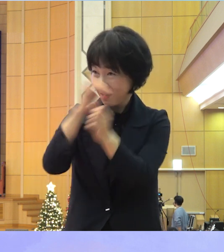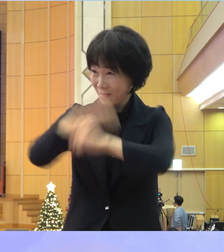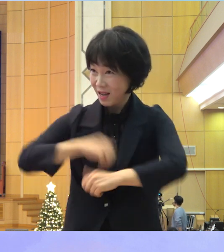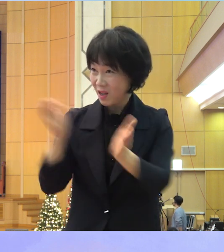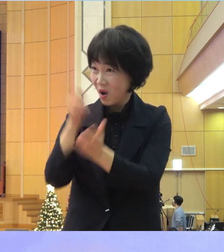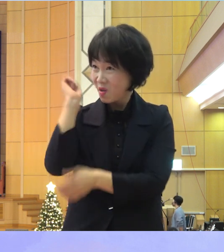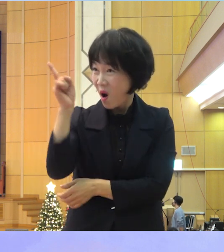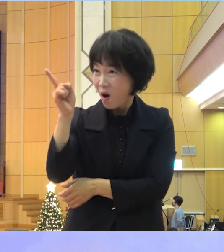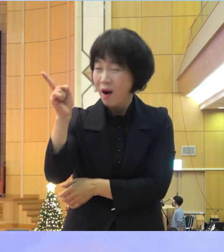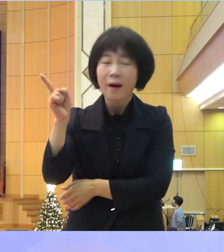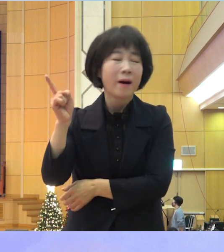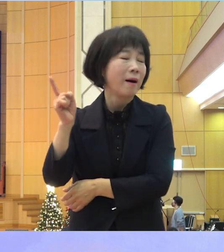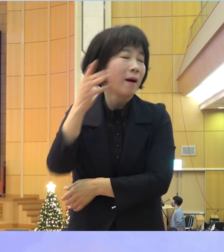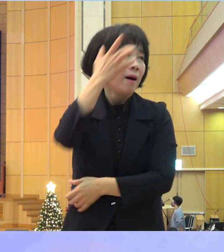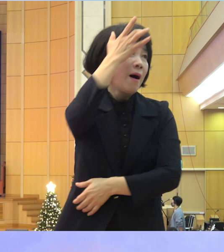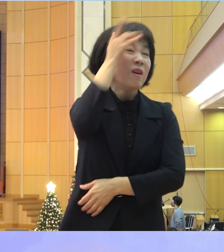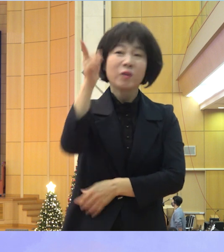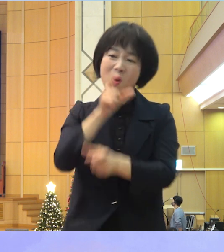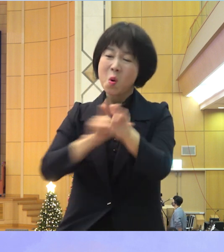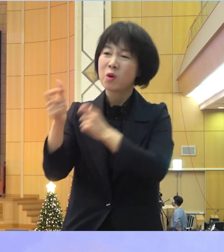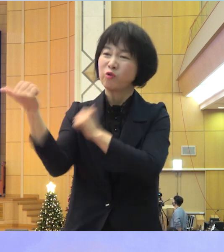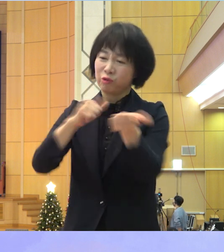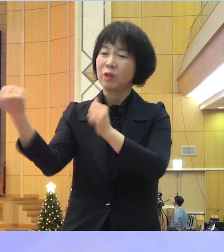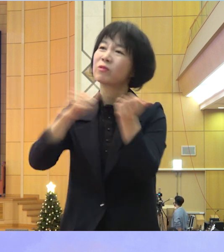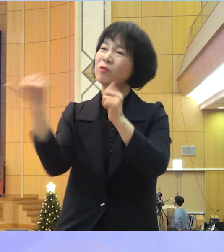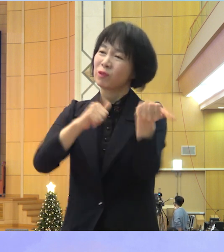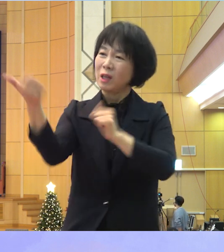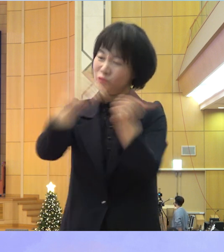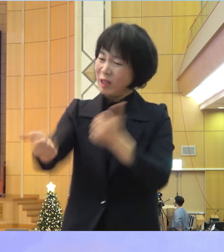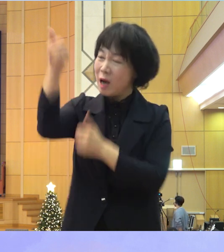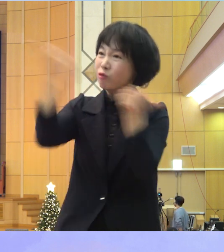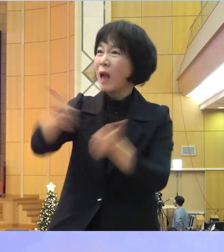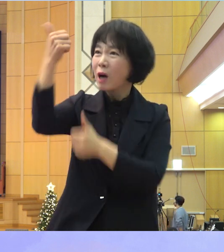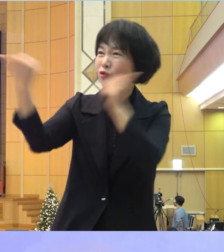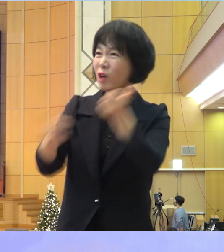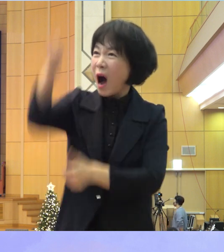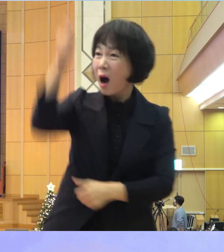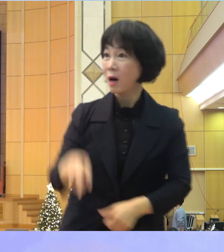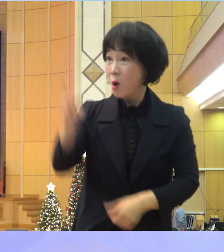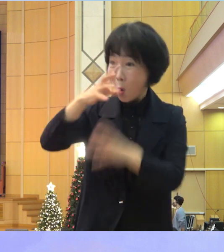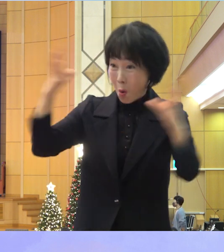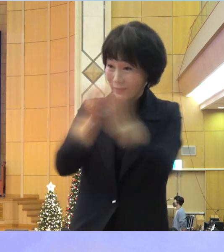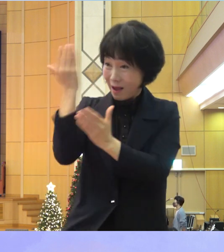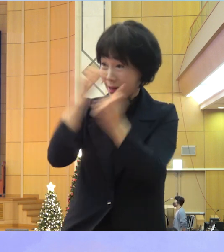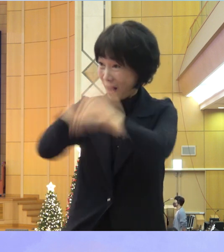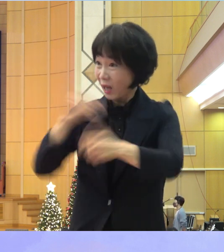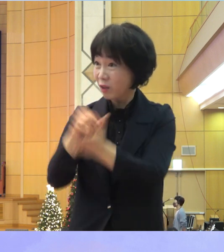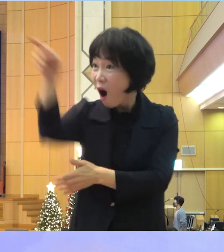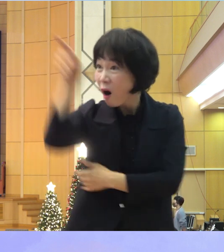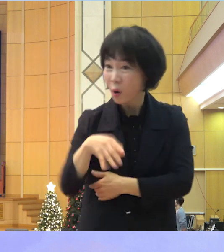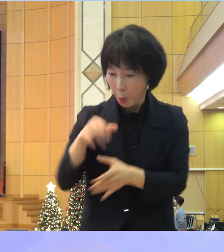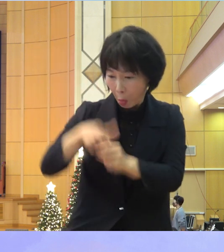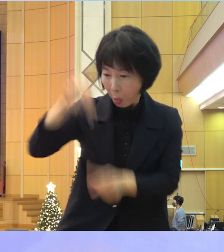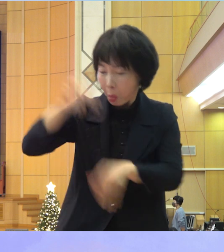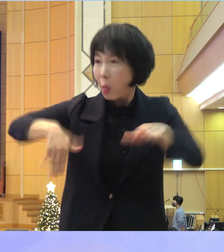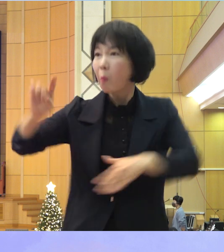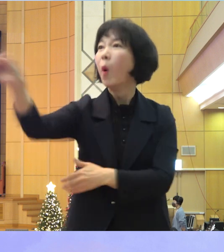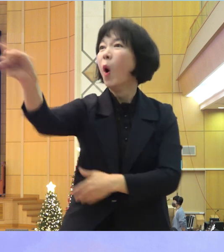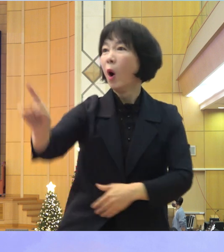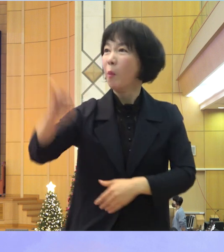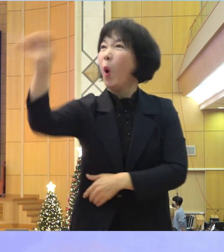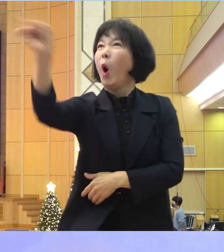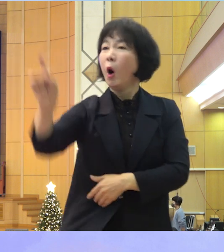남편에게 차라리 죽어라. 아니, 이렇게까지 망했는데, 그리고 이렇게까지